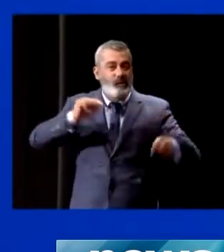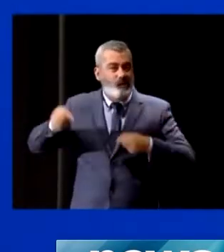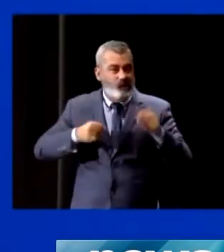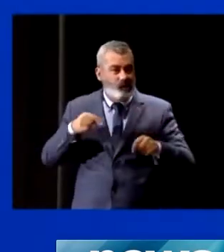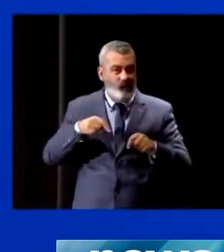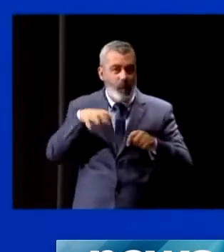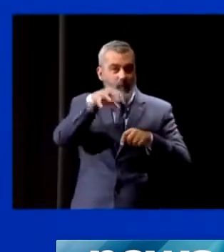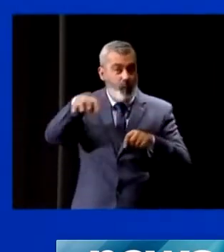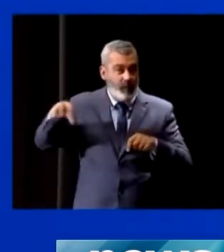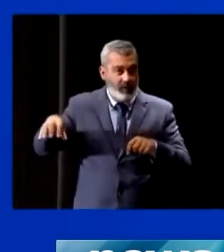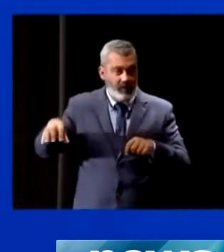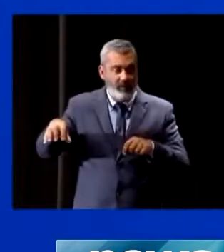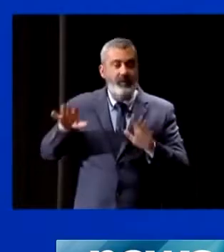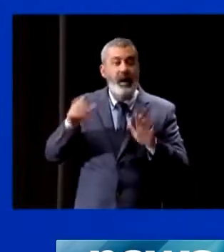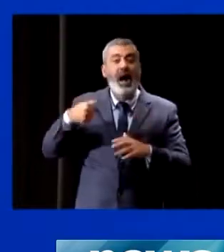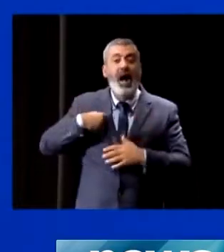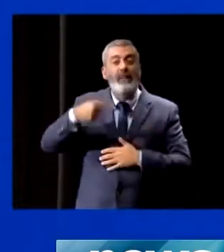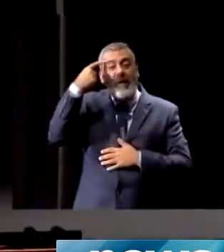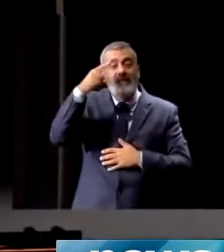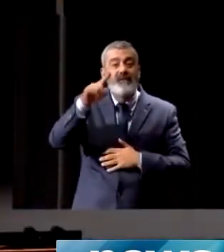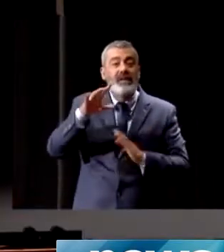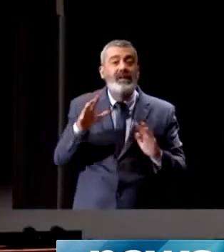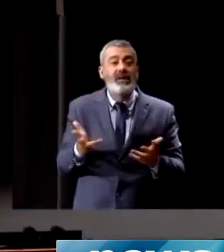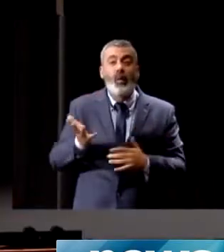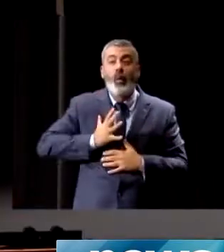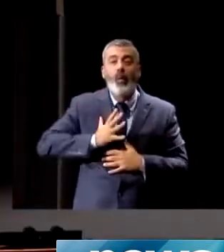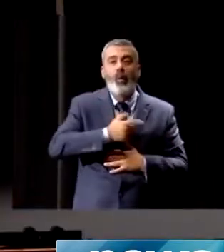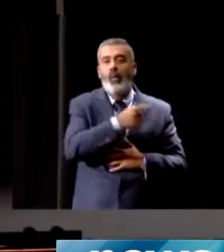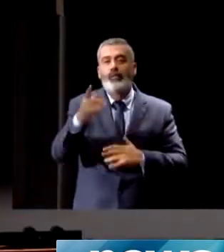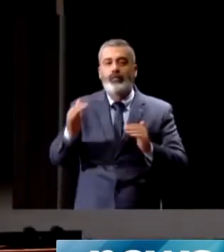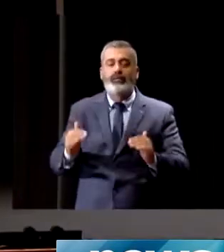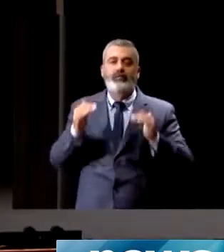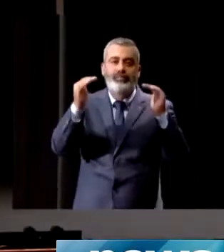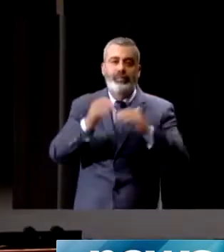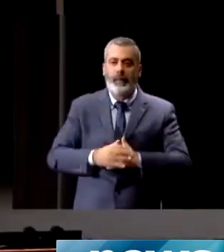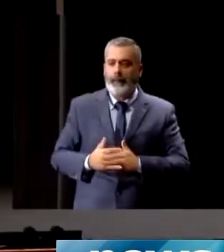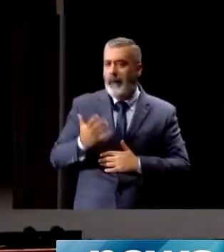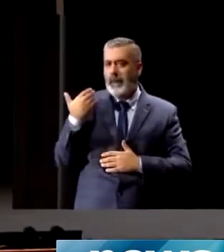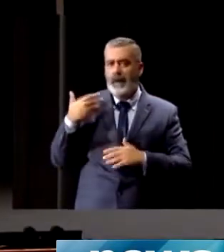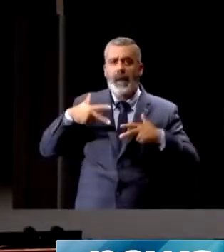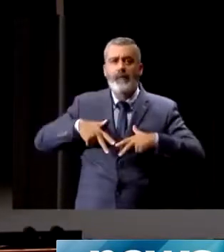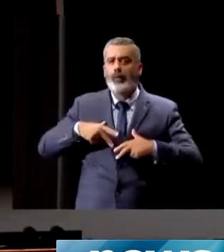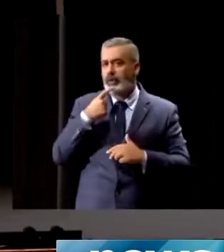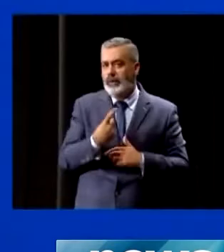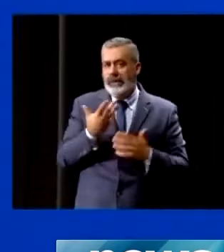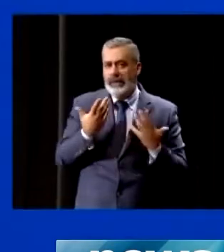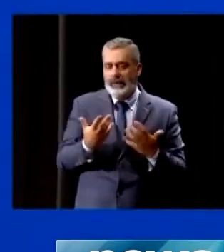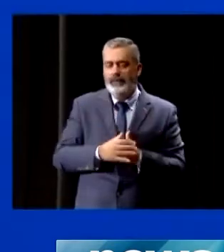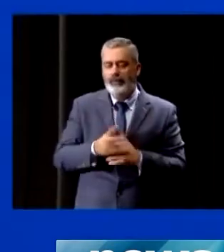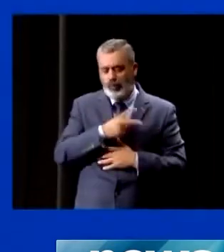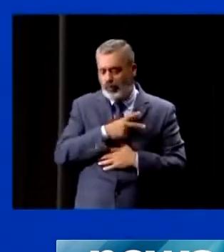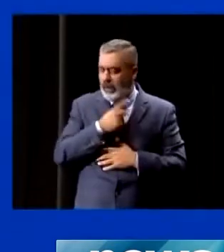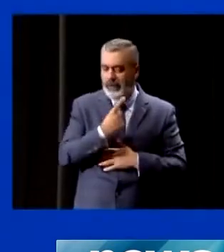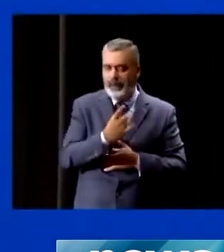και να το αποδώσουμε στους πολίτες. Είπε ο Κώστας προηγουμένως, και έχει δίκιο, απλά έχουμε